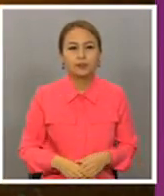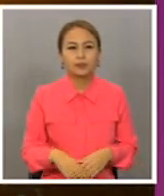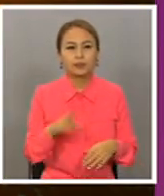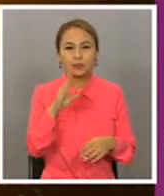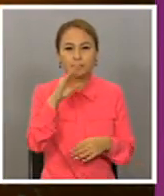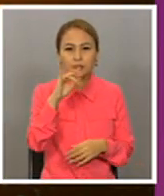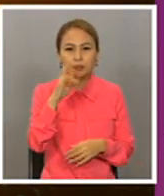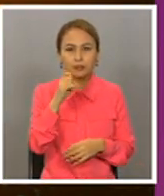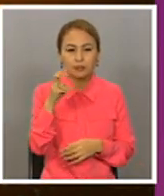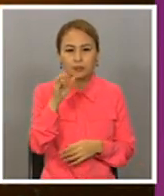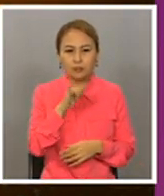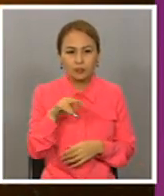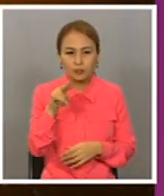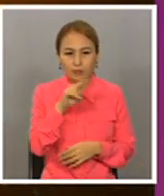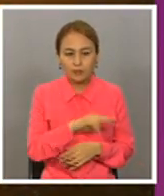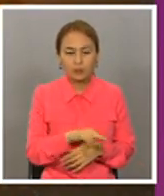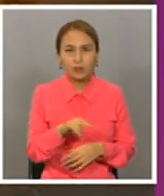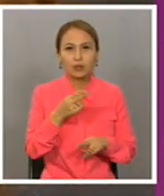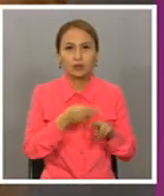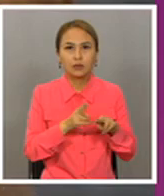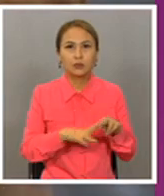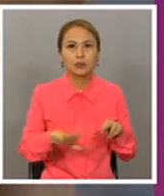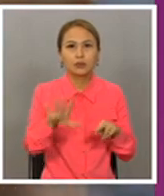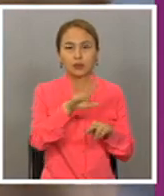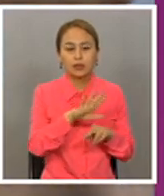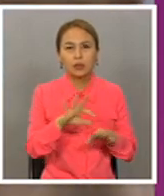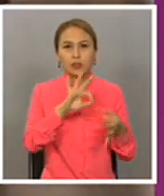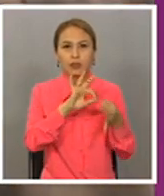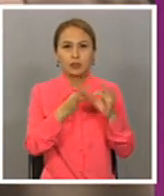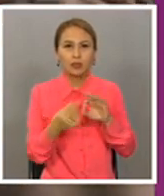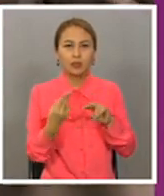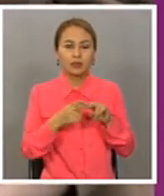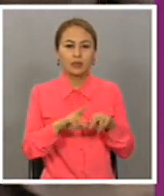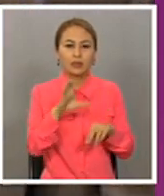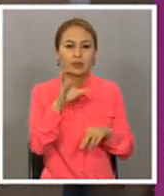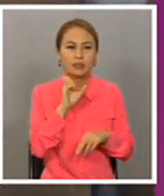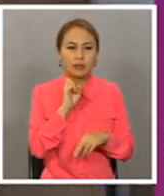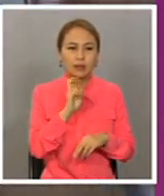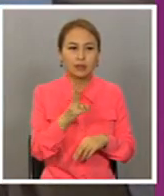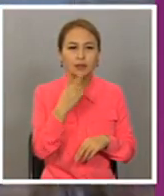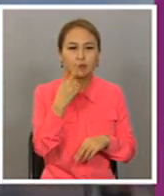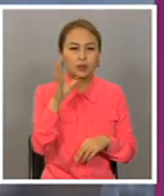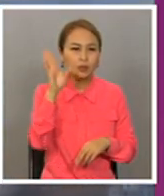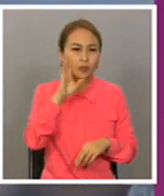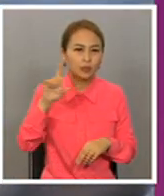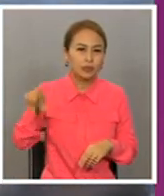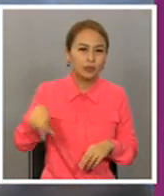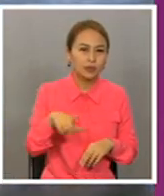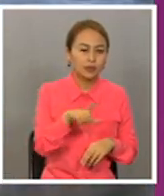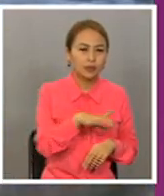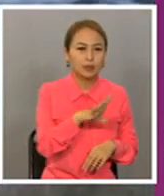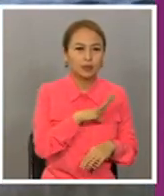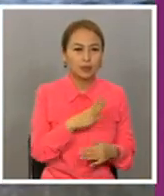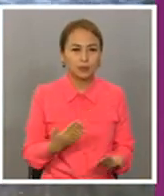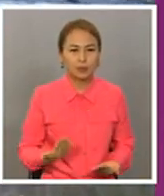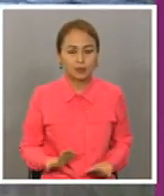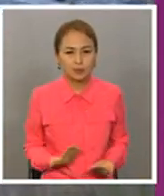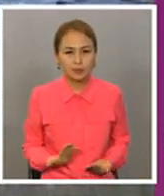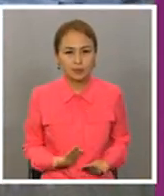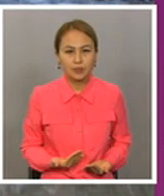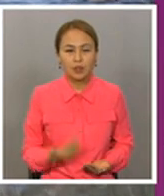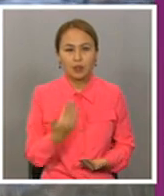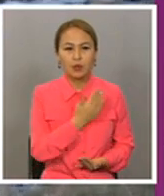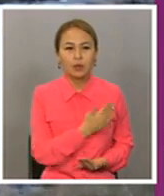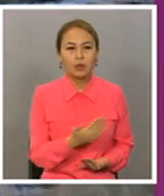Тиграхаут, яғни шошақ бөрікті деп сипатталған сақтар екі өзеннің төменгі ағысын мекен еткен. Ол